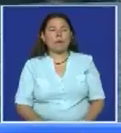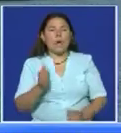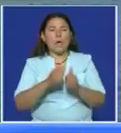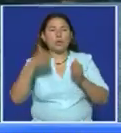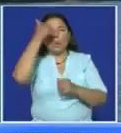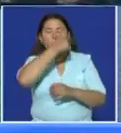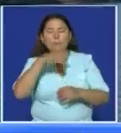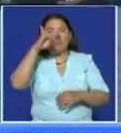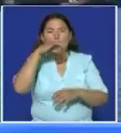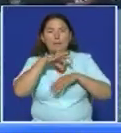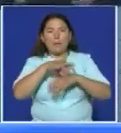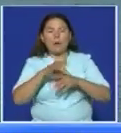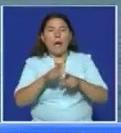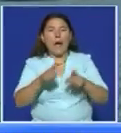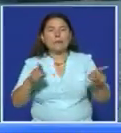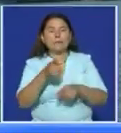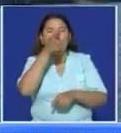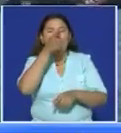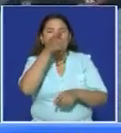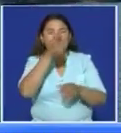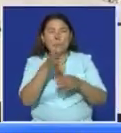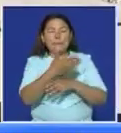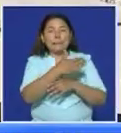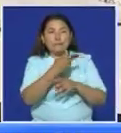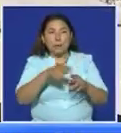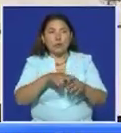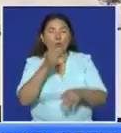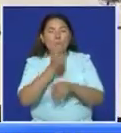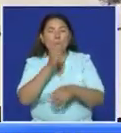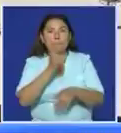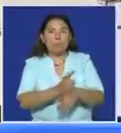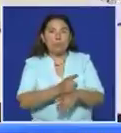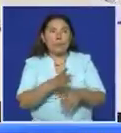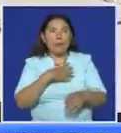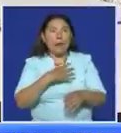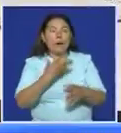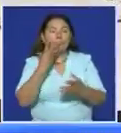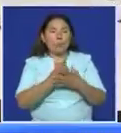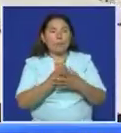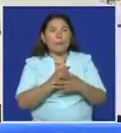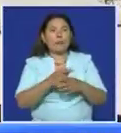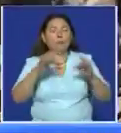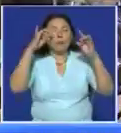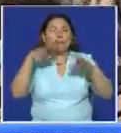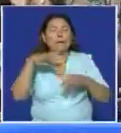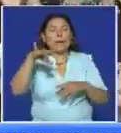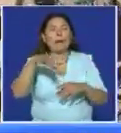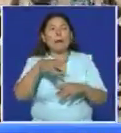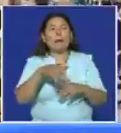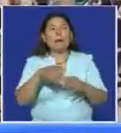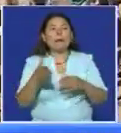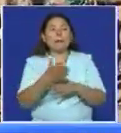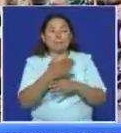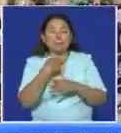Ежегодно в Казахстане проводится акция «Осетр». Правоохранители стремятся снизить факты браконьерства и не дать нанести урон популяции краснокнижных обитателей